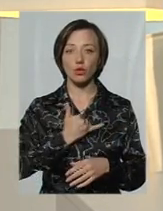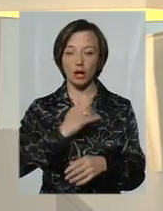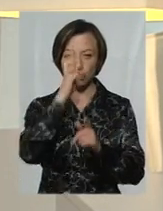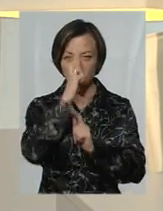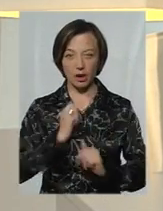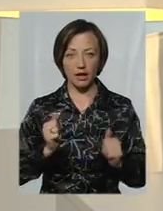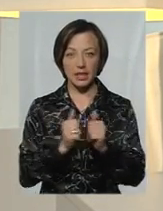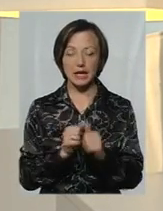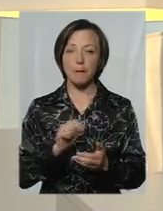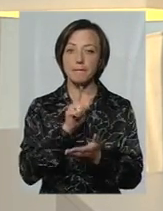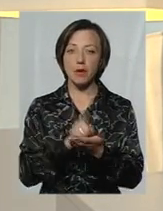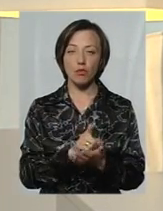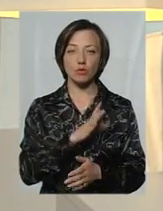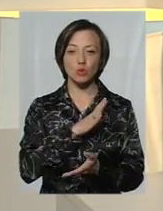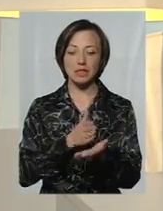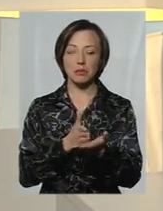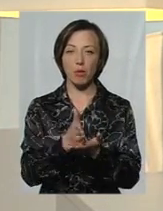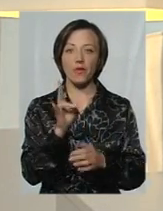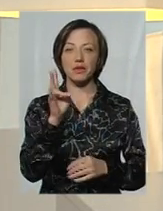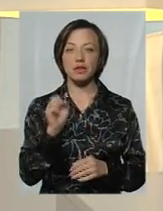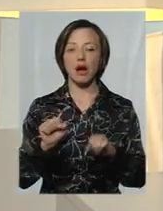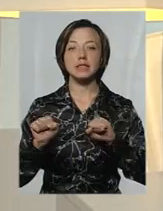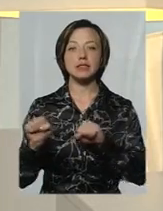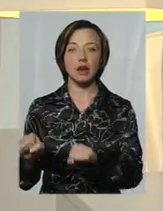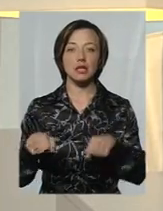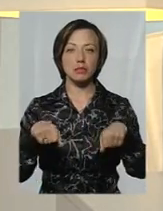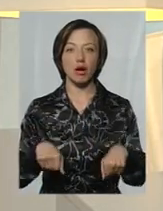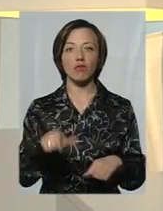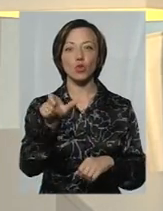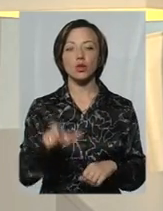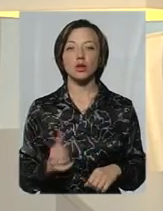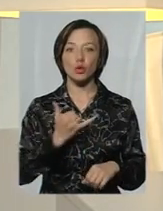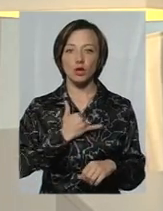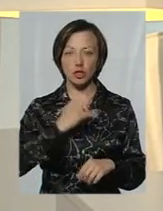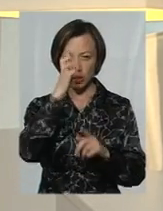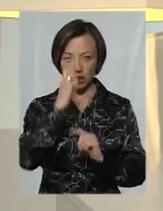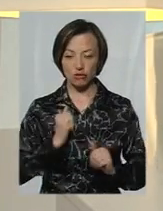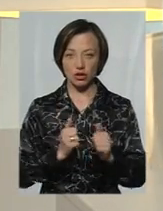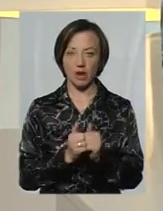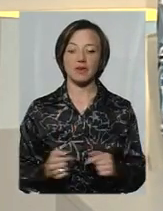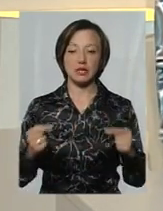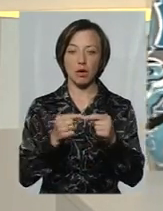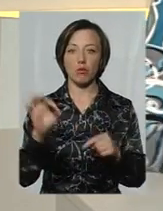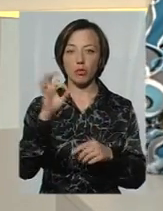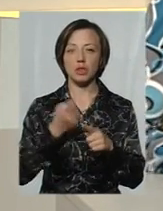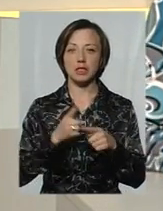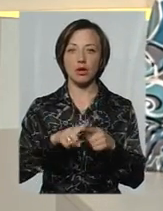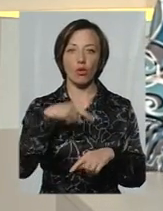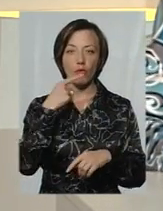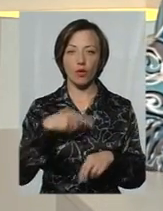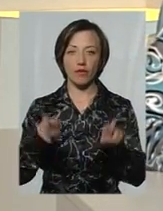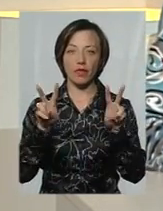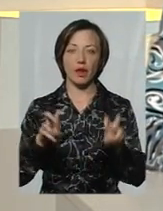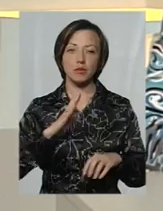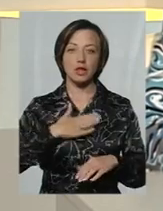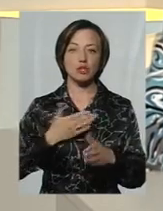країні та мав би бути спрямований саме на захист прав людини в нашій державі. Саме про це сьогодні говоримо у темі